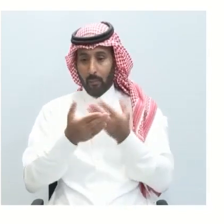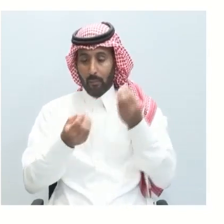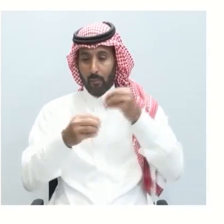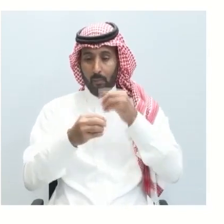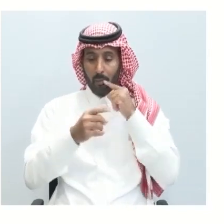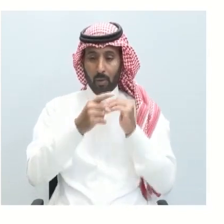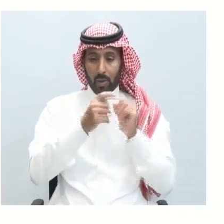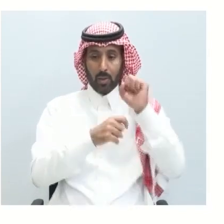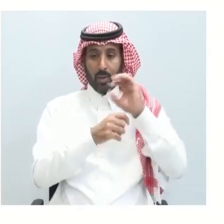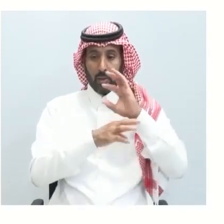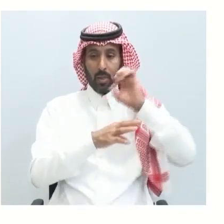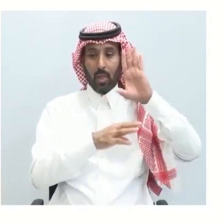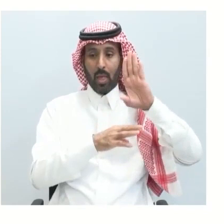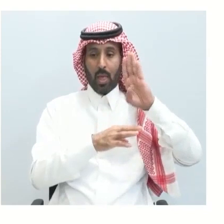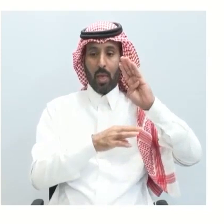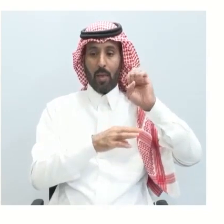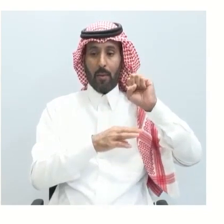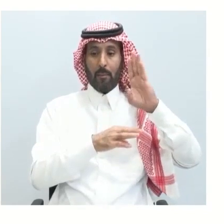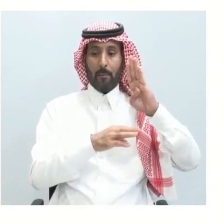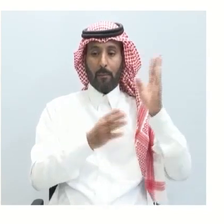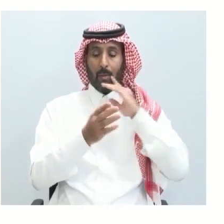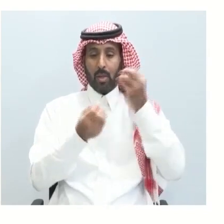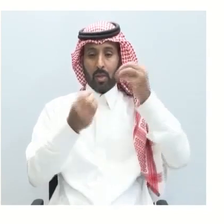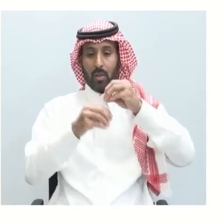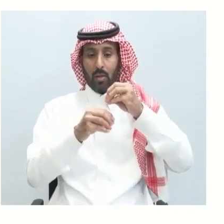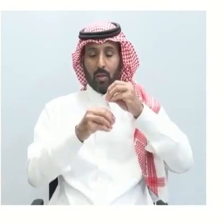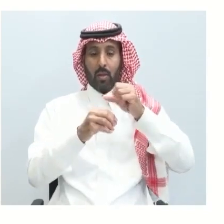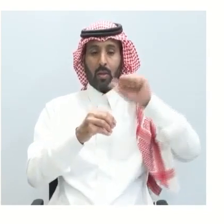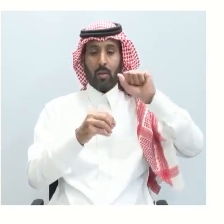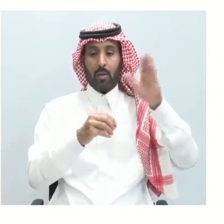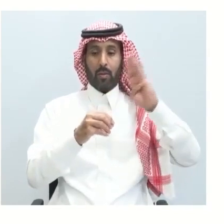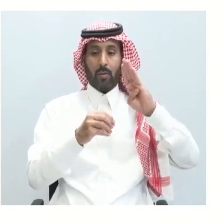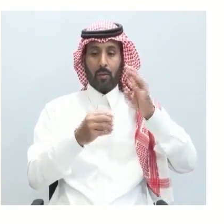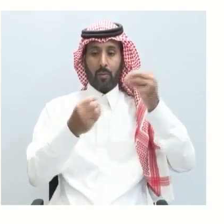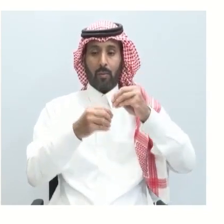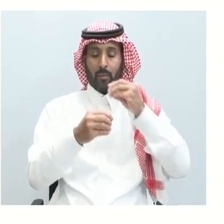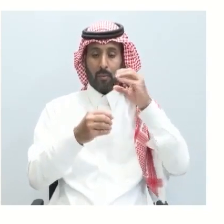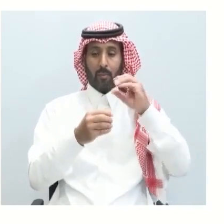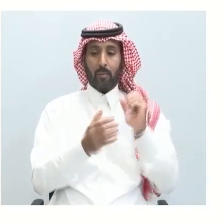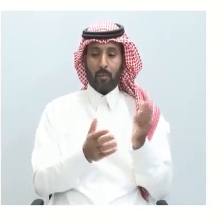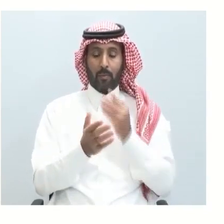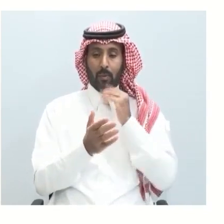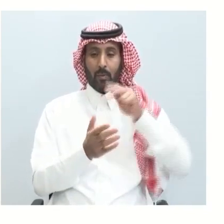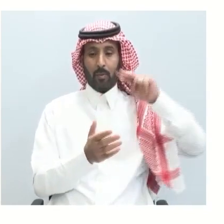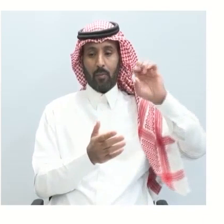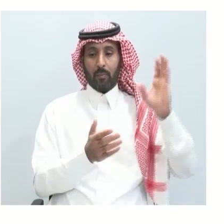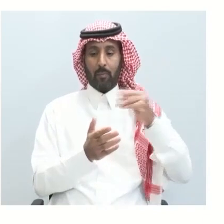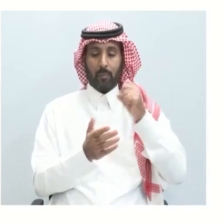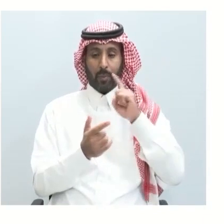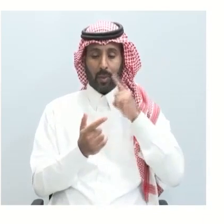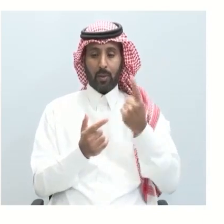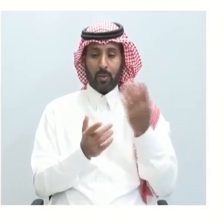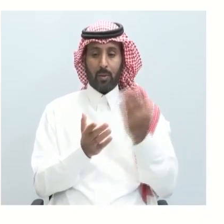مرفوعه للاي والبي الان نعوض عن الاي والبي والسي طبعا النيتروجين قلنا انه